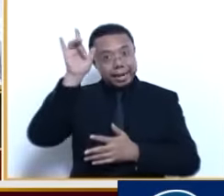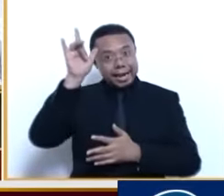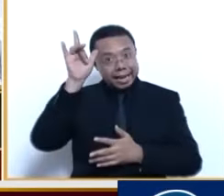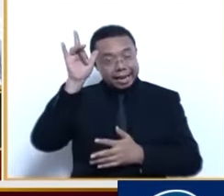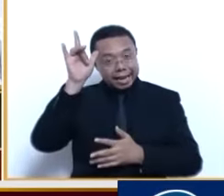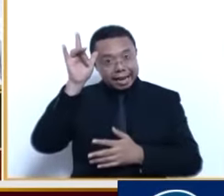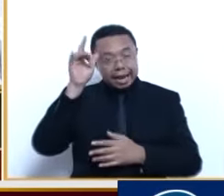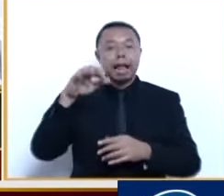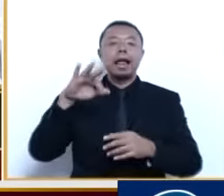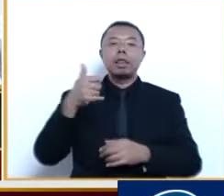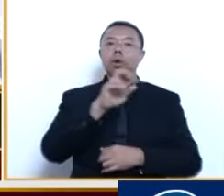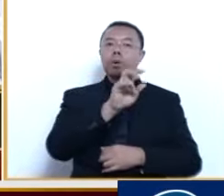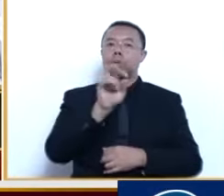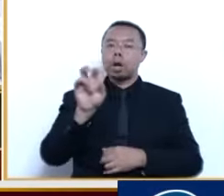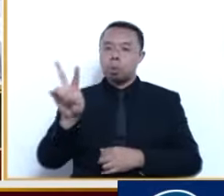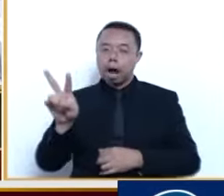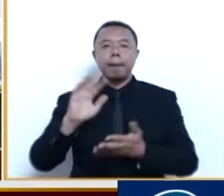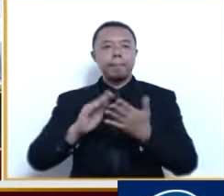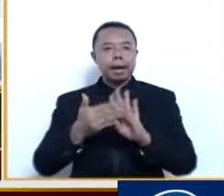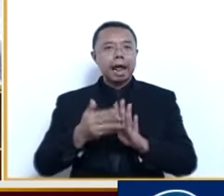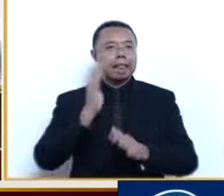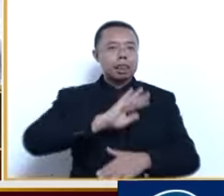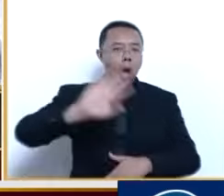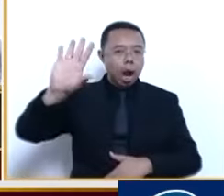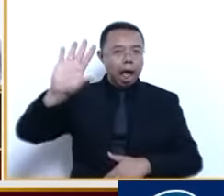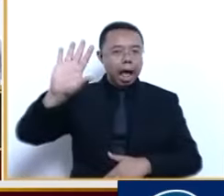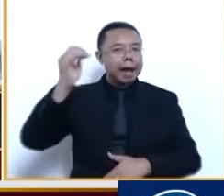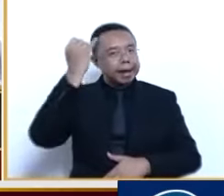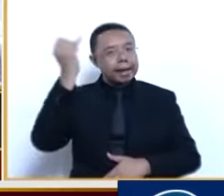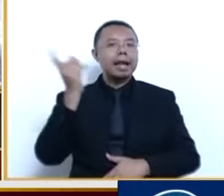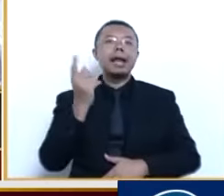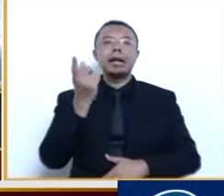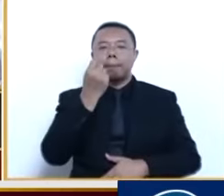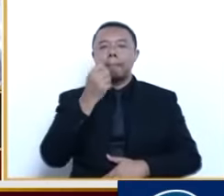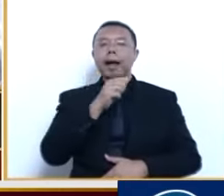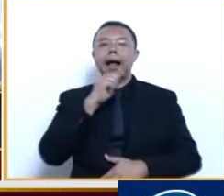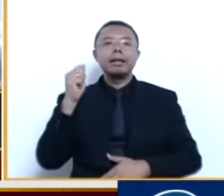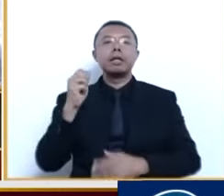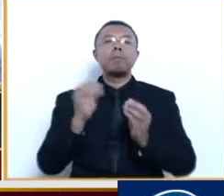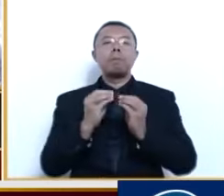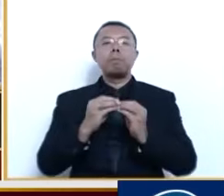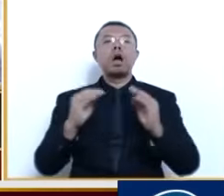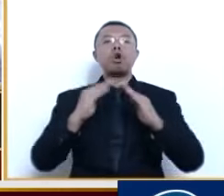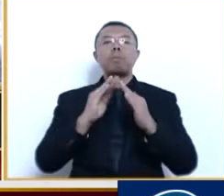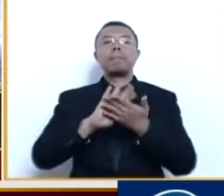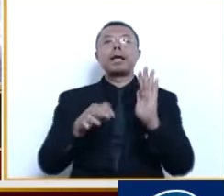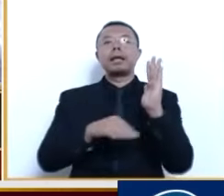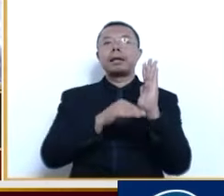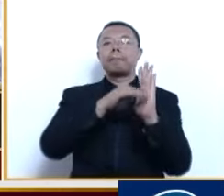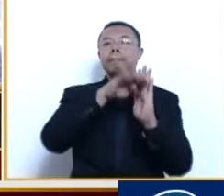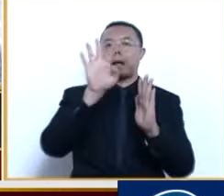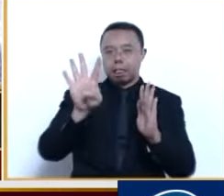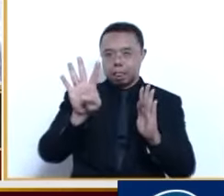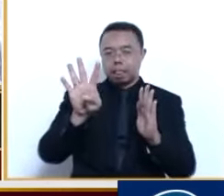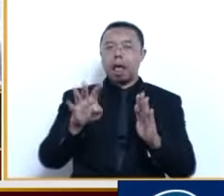Pram di Tahun 2022 pernah menolak ide Pak Anis untuk membuat rumah jadi empat lantai